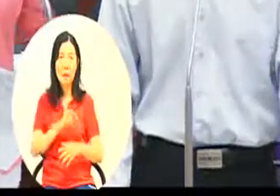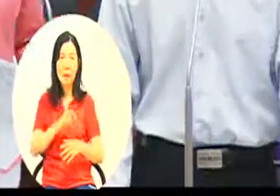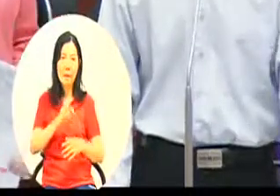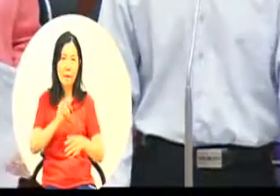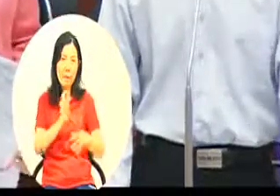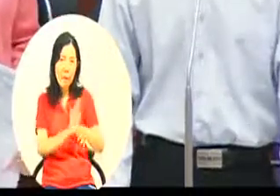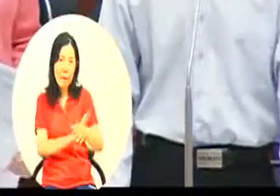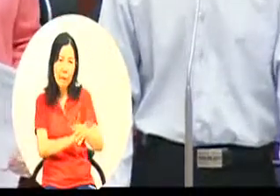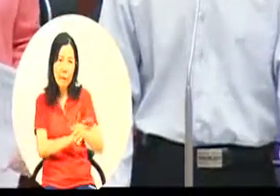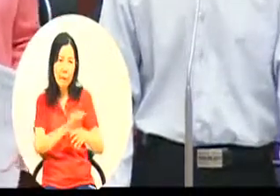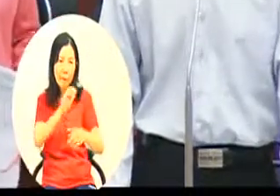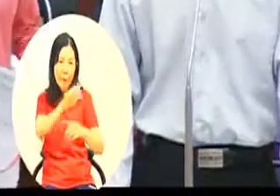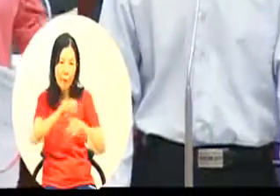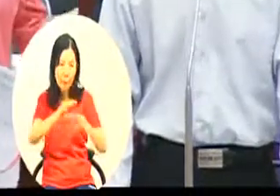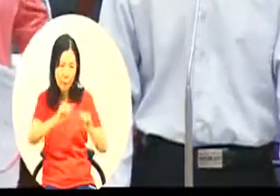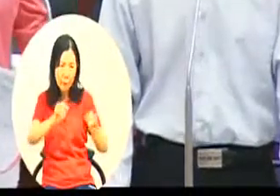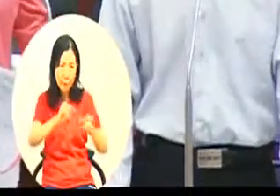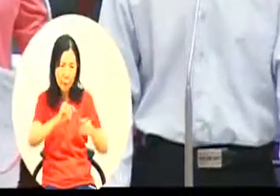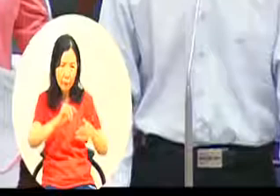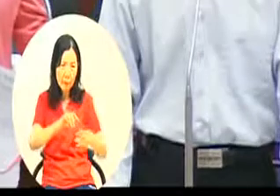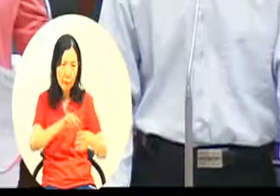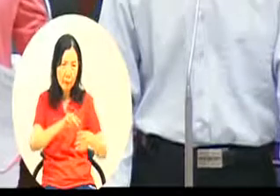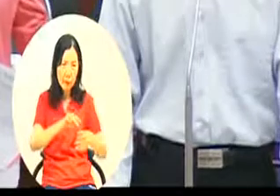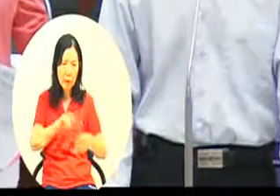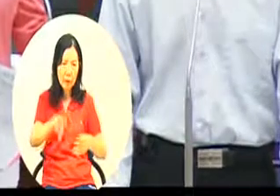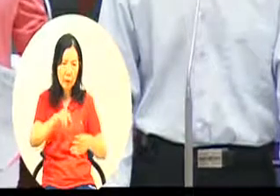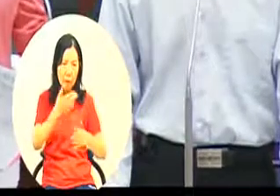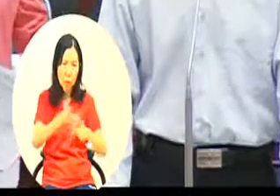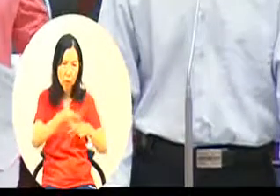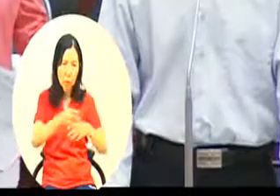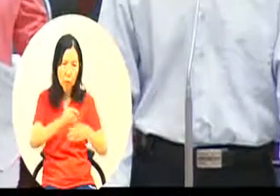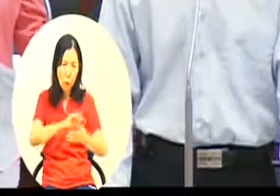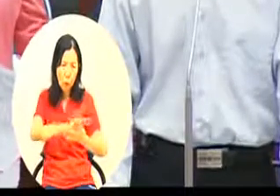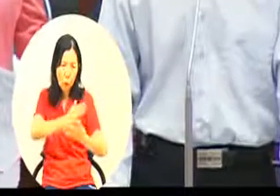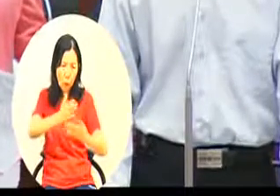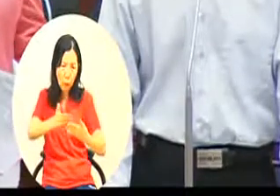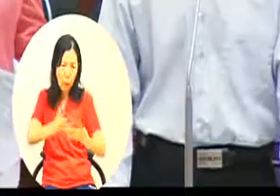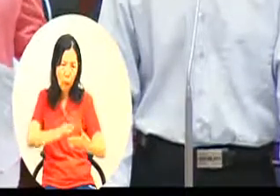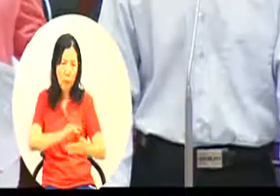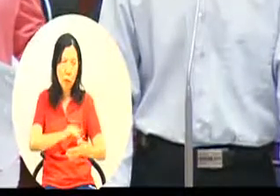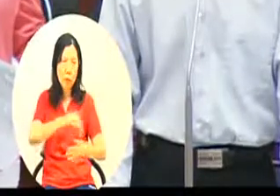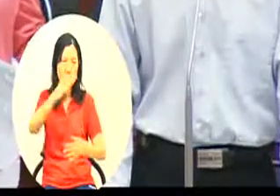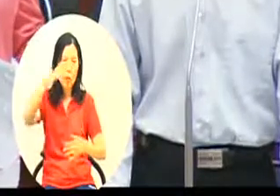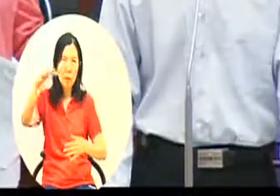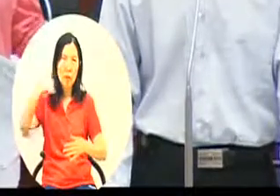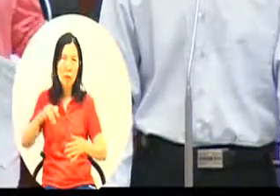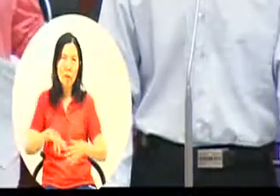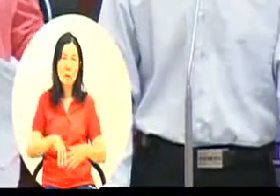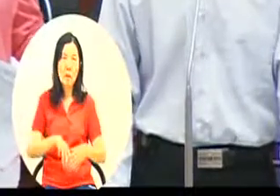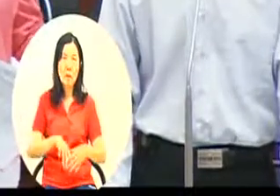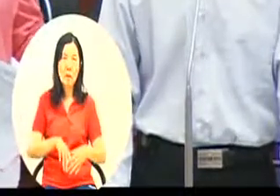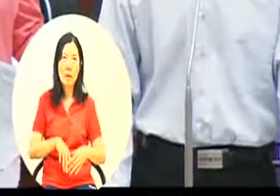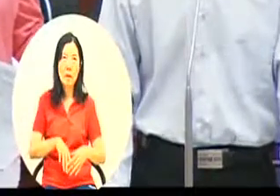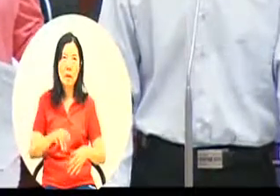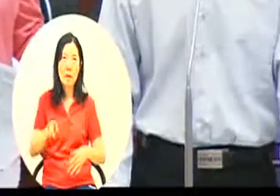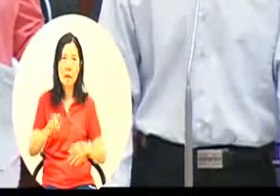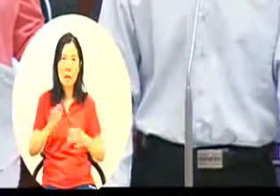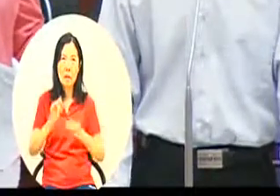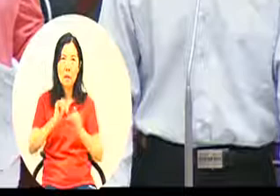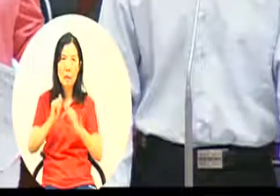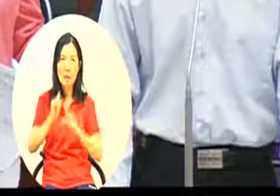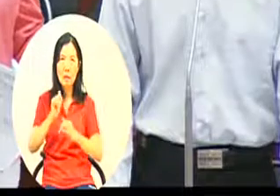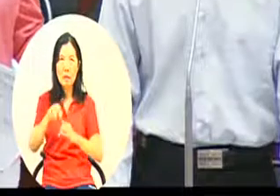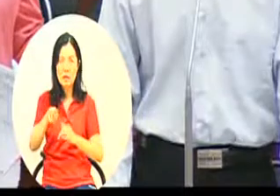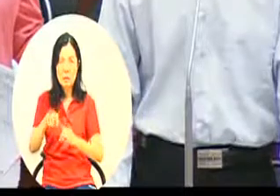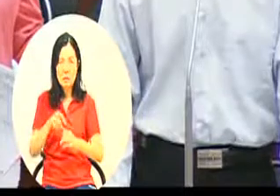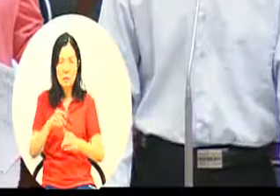旁边的农地里就放了那么大的一个那炉渣山，那他们农民也不知道这有